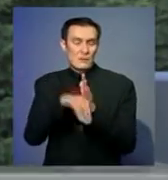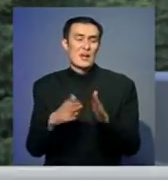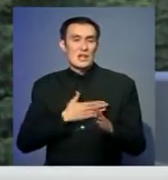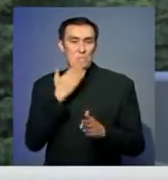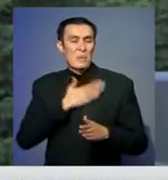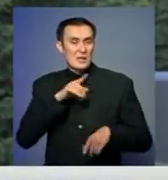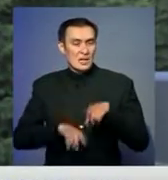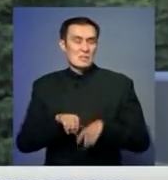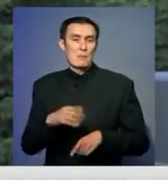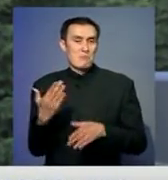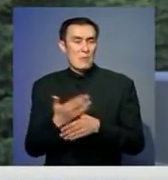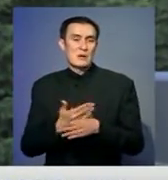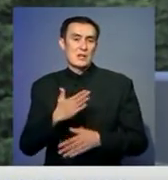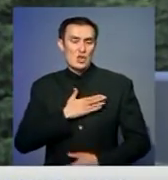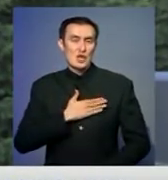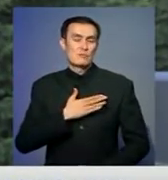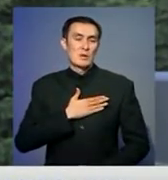патриотизма, как бы помочь